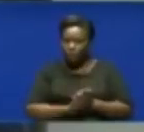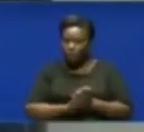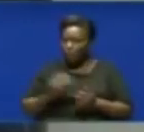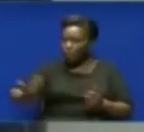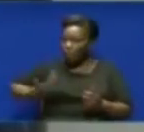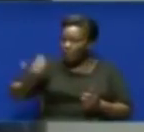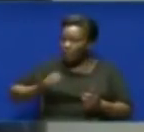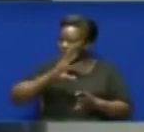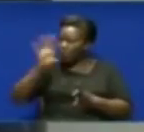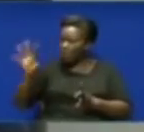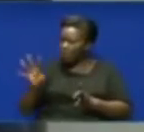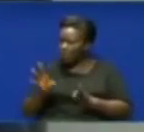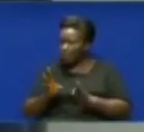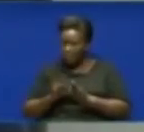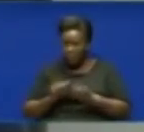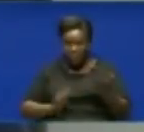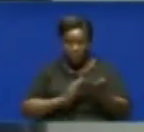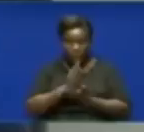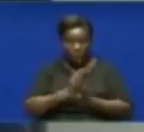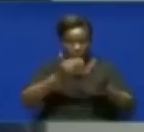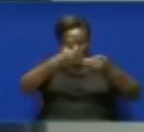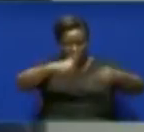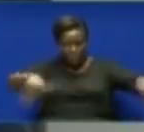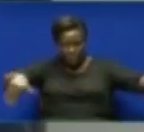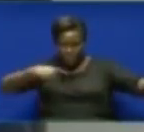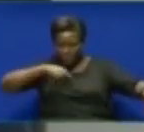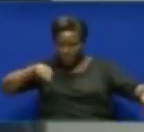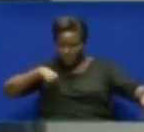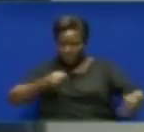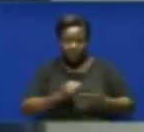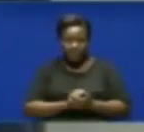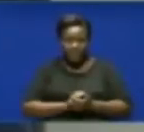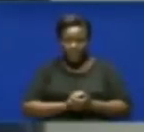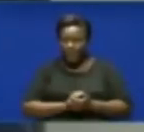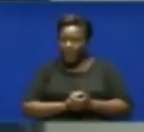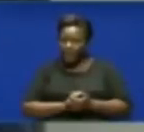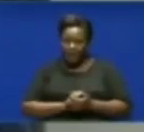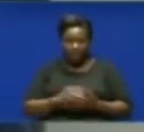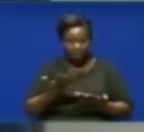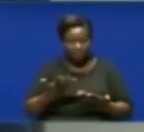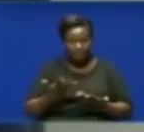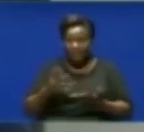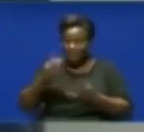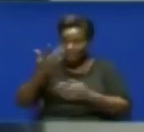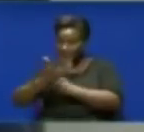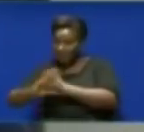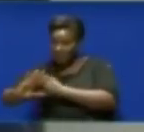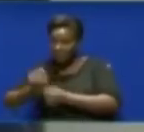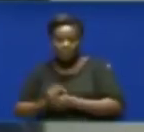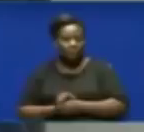nchini kupitia mipaka yote ya nchi kavu, bahari, lakini pia viwanja vya